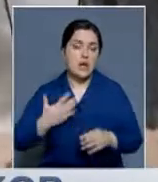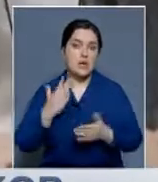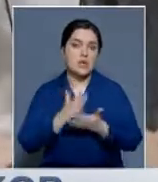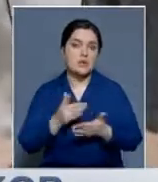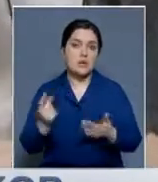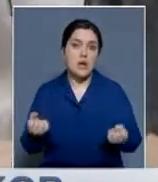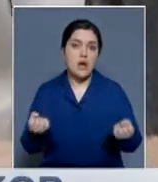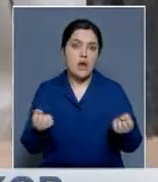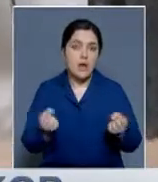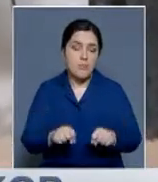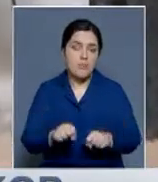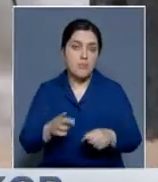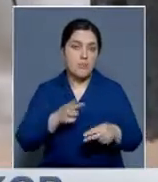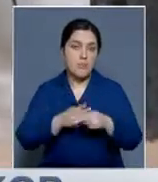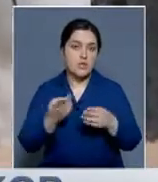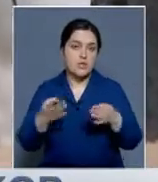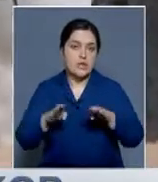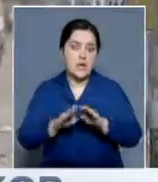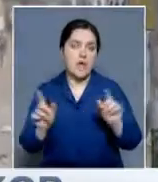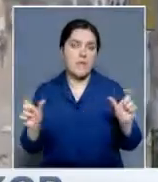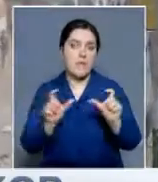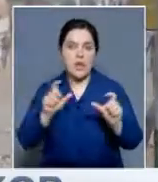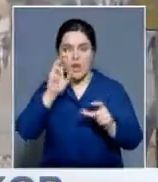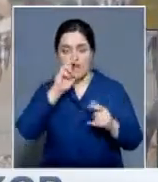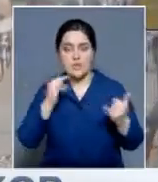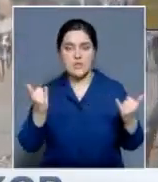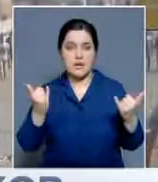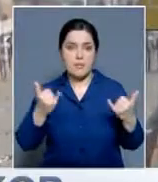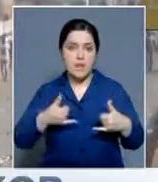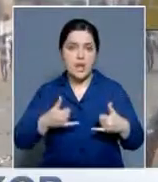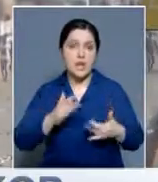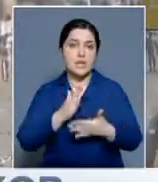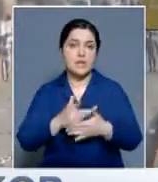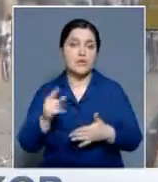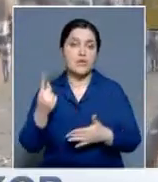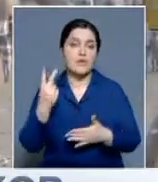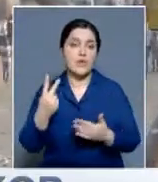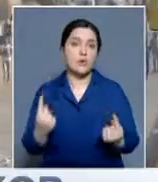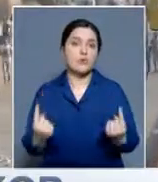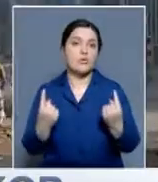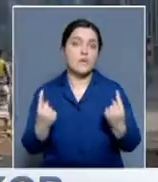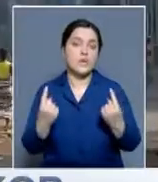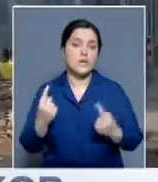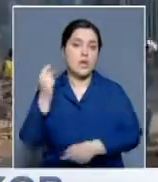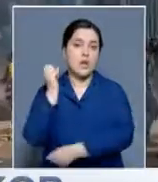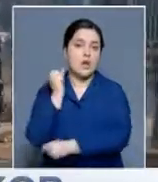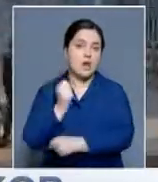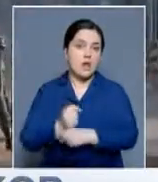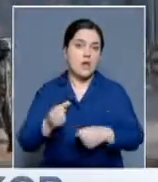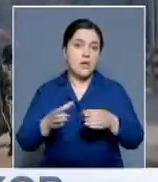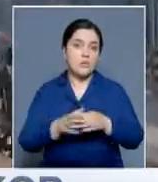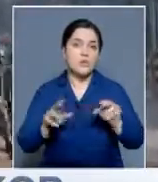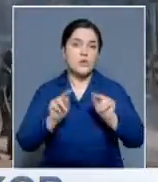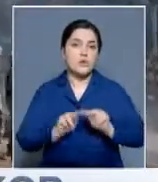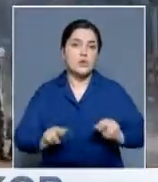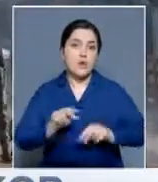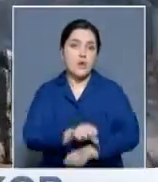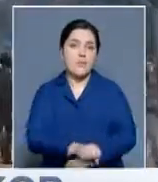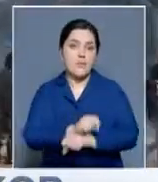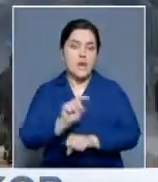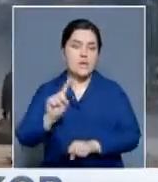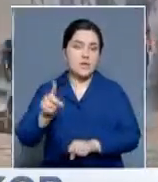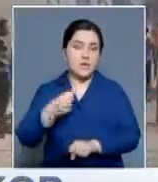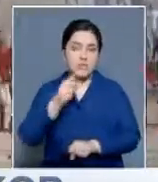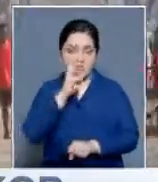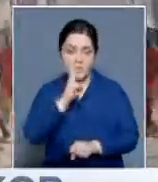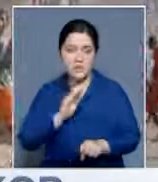избежание грабежей были закрыты магазины и автозаправочные станции. Ранее сообщалось, что 2 крупнейших профсоюза учителей бастуют, требуя